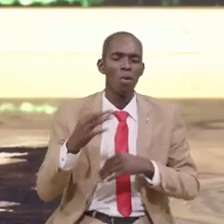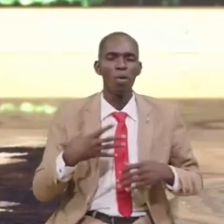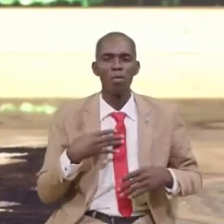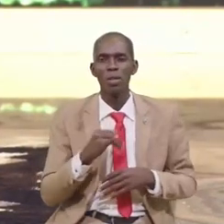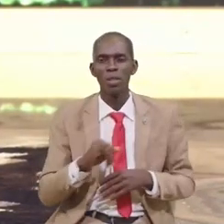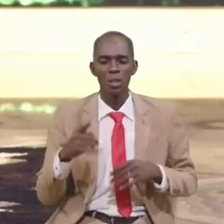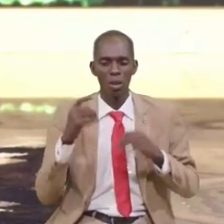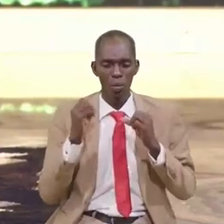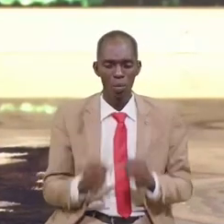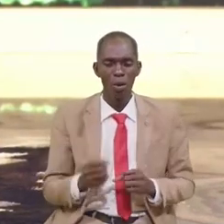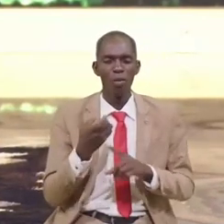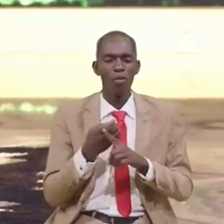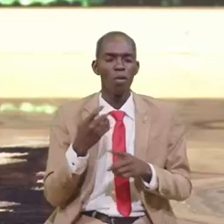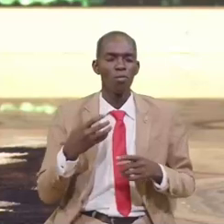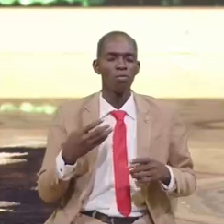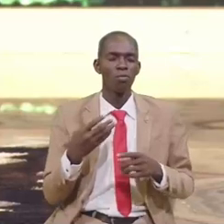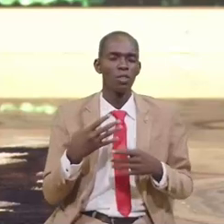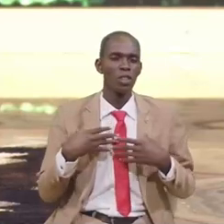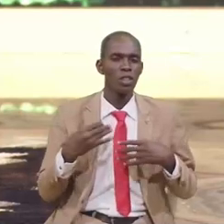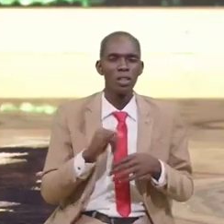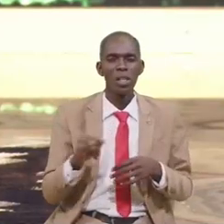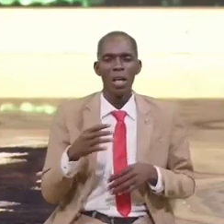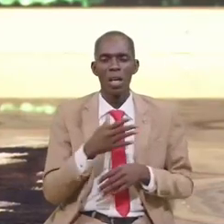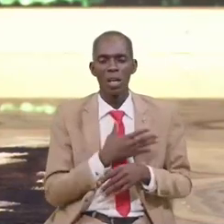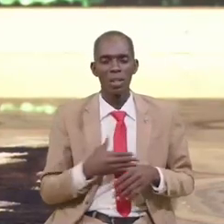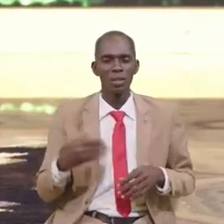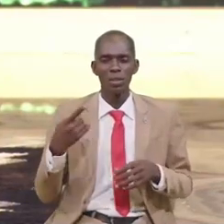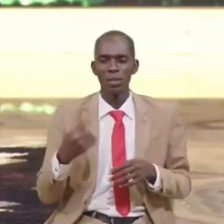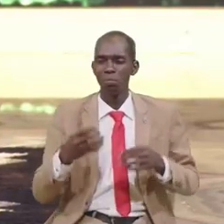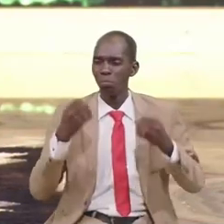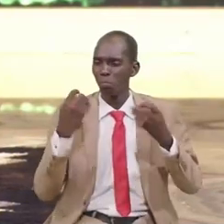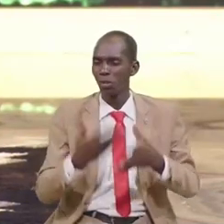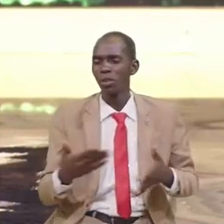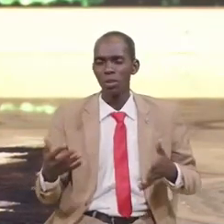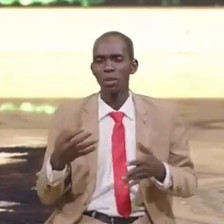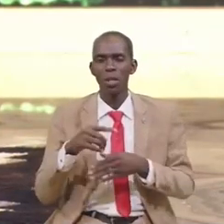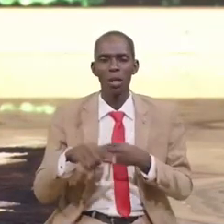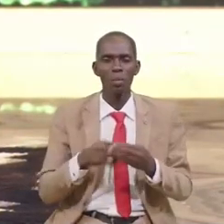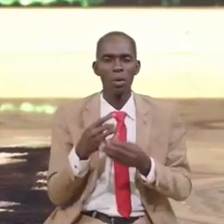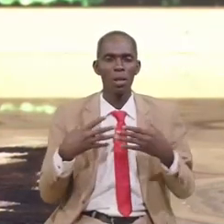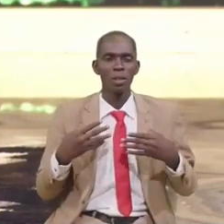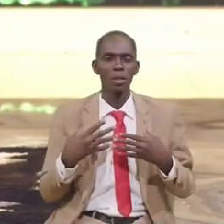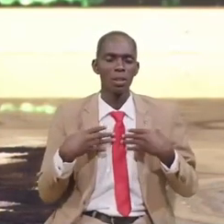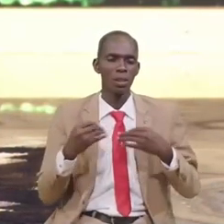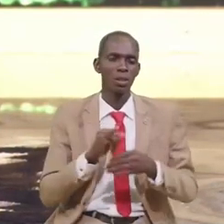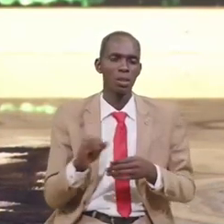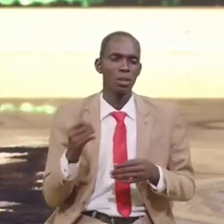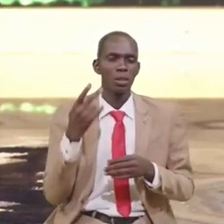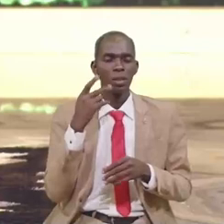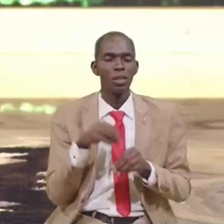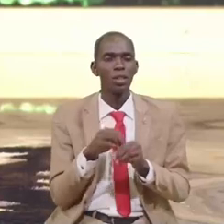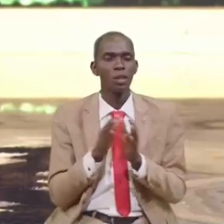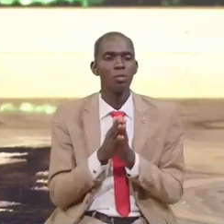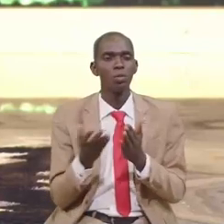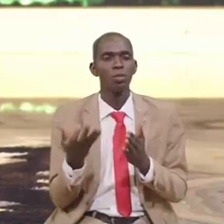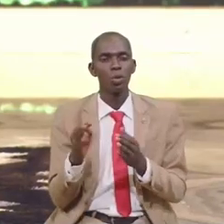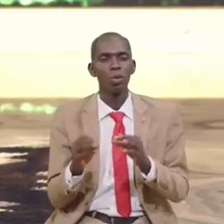guérison, la puissance de guérison, la pluralité des guérisons. On le tourne à Marc chapitre